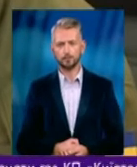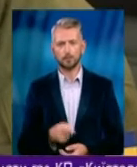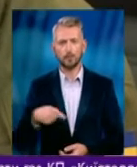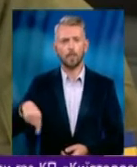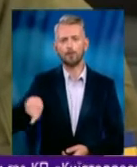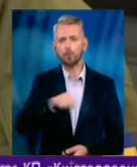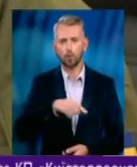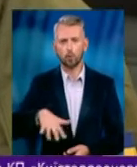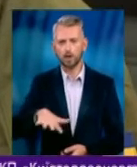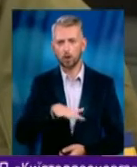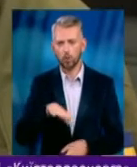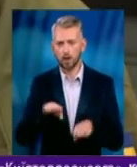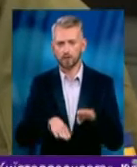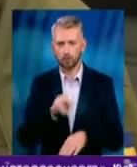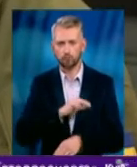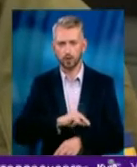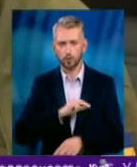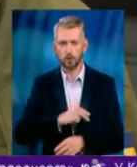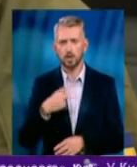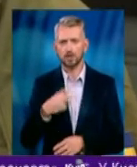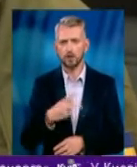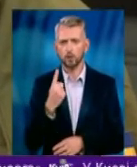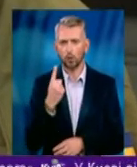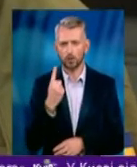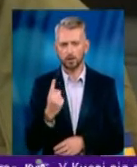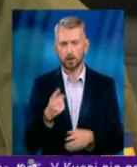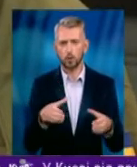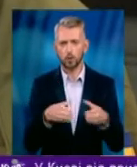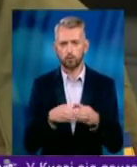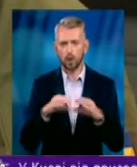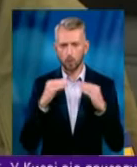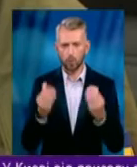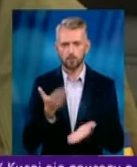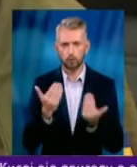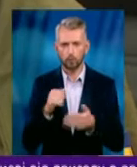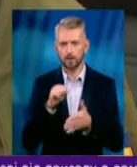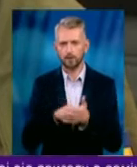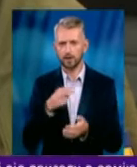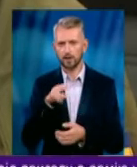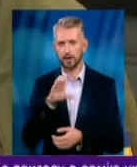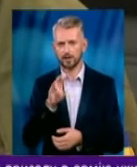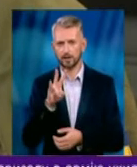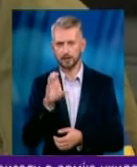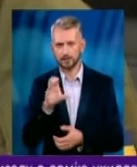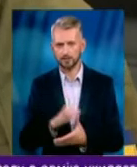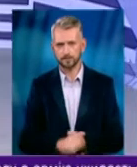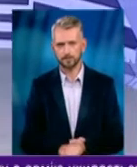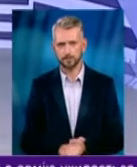Навколо території арсеналу працюють 21 група розмінування від Державної служби надзвичайних